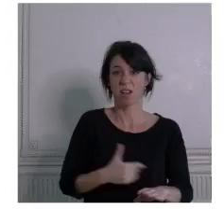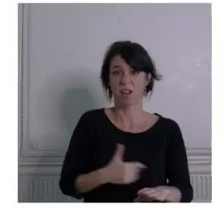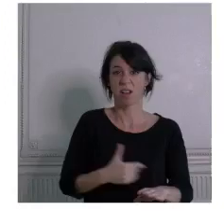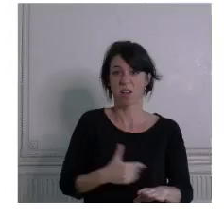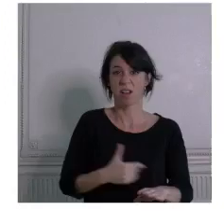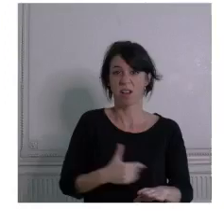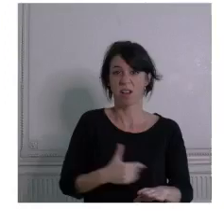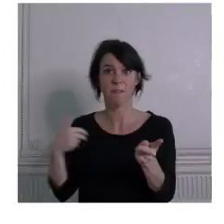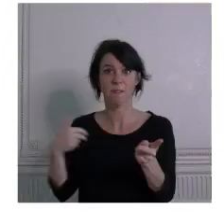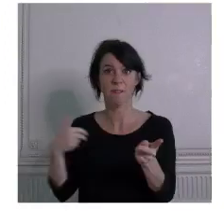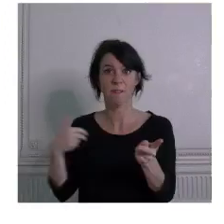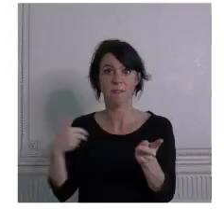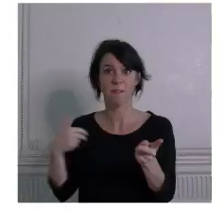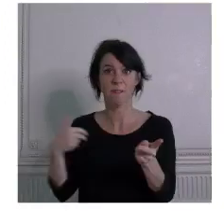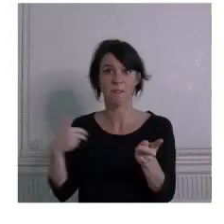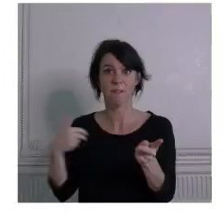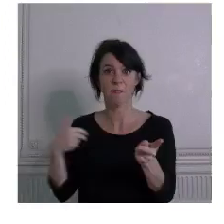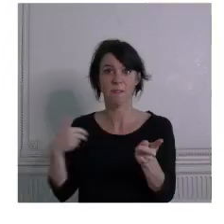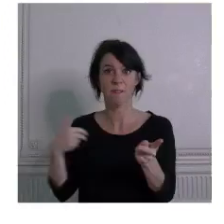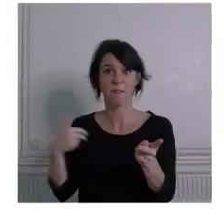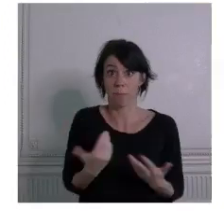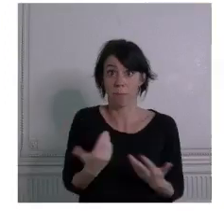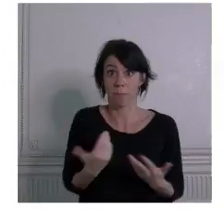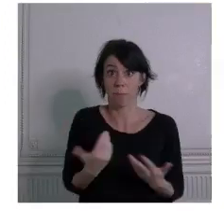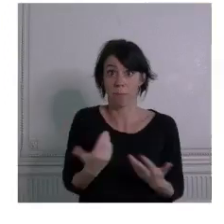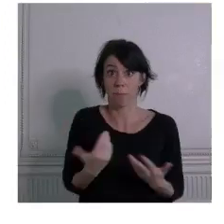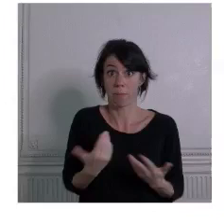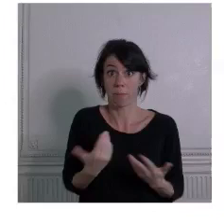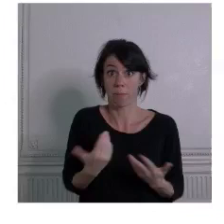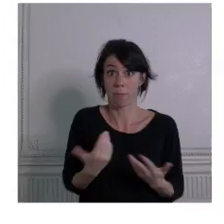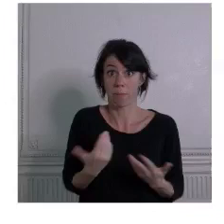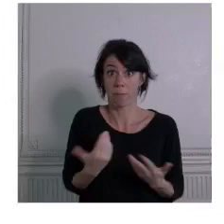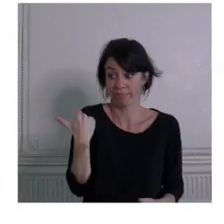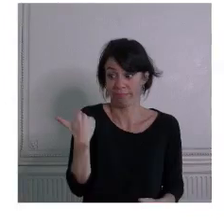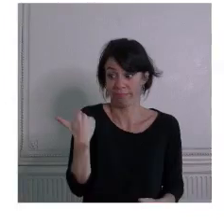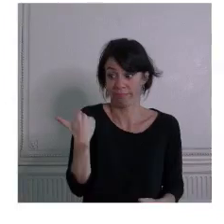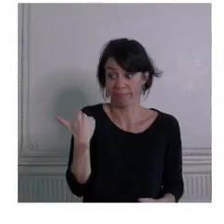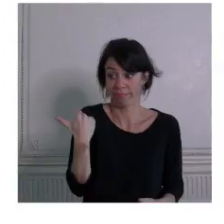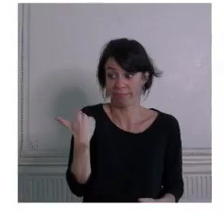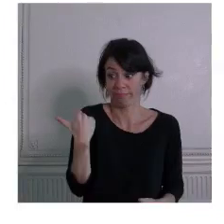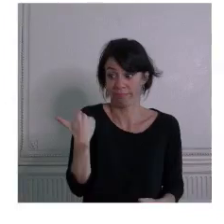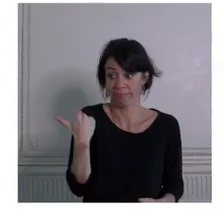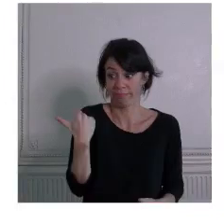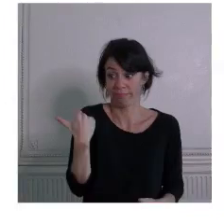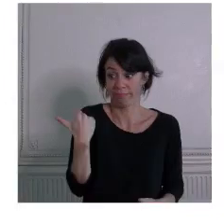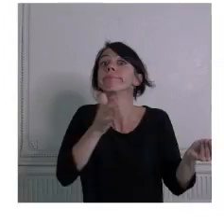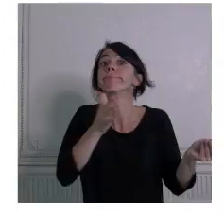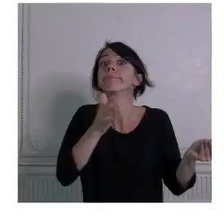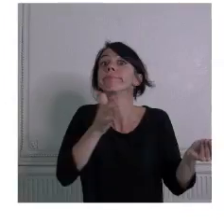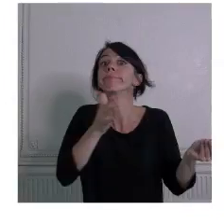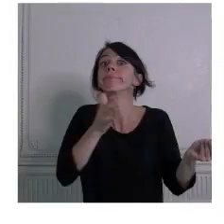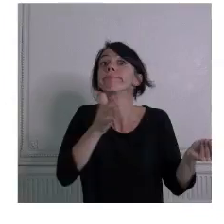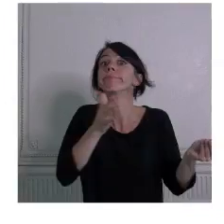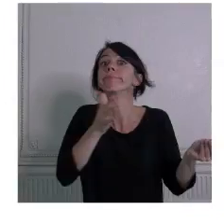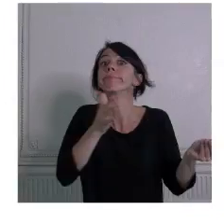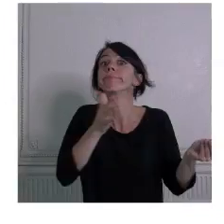peut-être pouvoir poser des questions, mais il n'y aura pas vraiment un débat de fond dans la mesure où nous n'avons pas été avertis, nous n'avons même pas les documents que vous allez présenter. Alors,